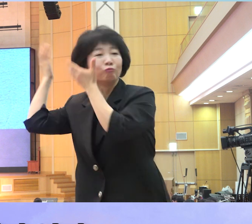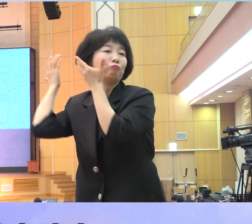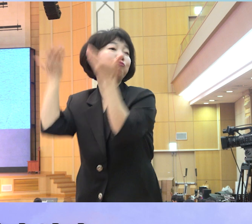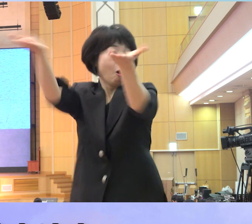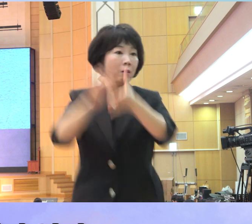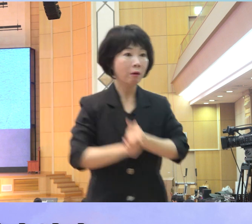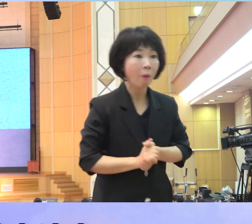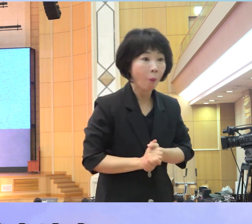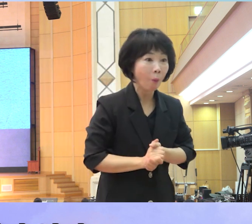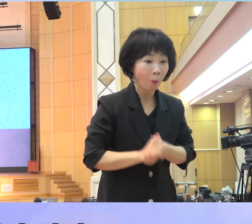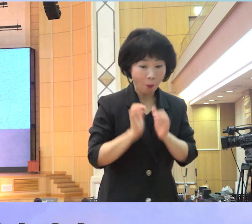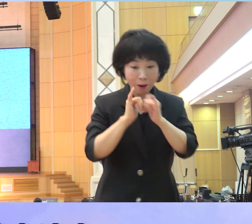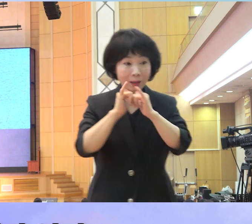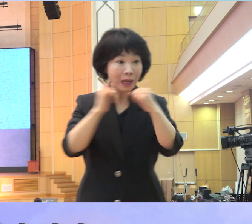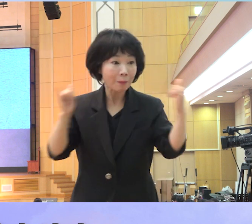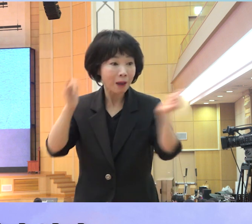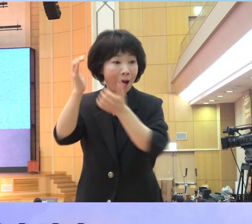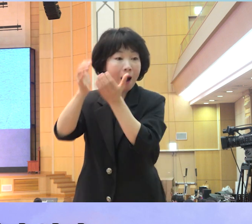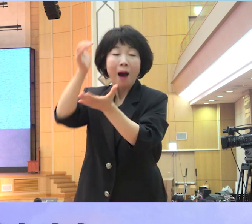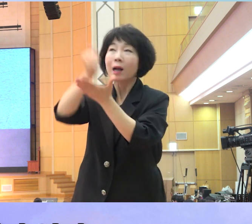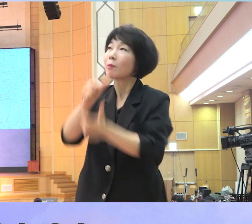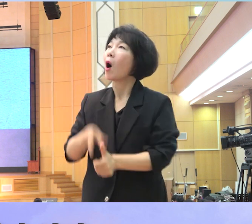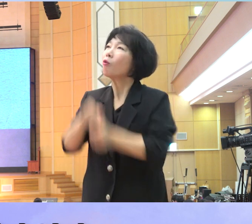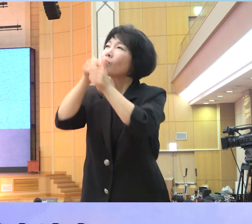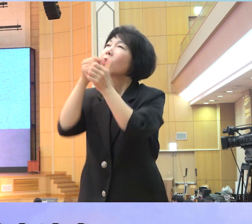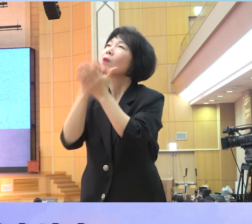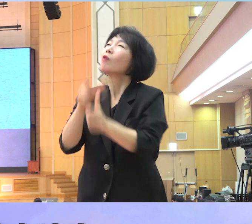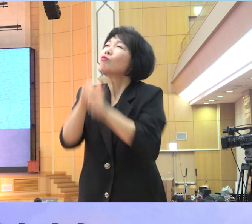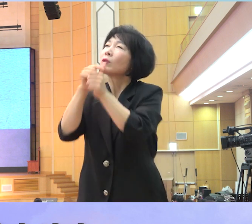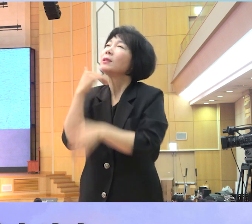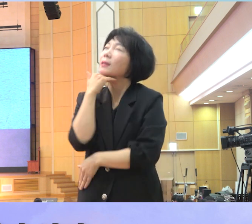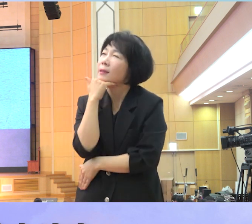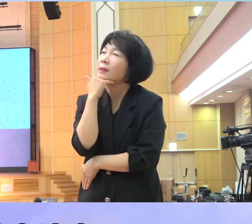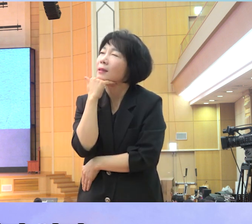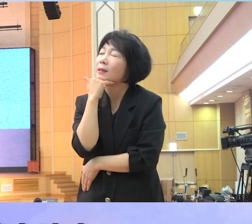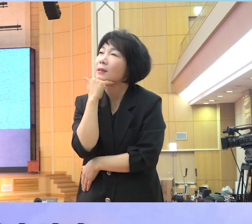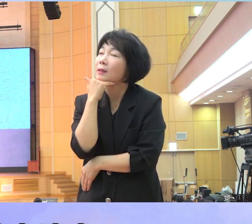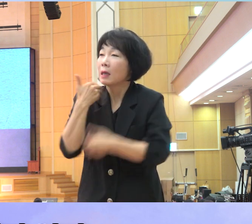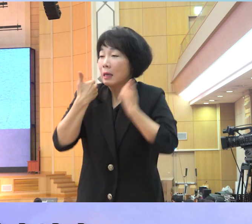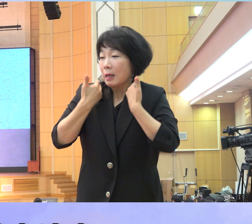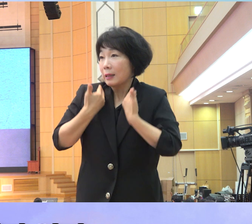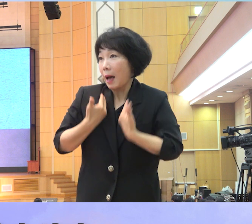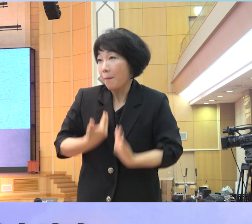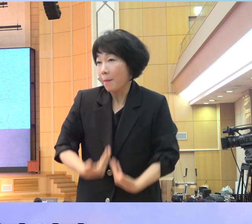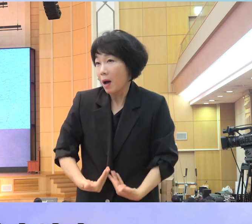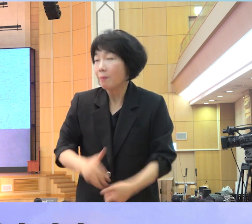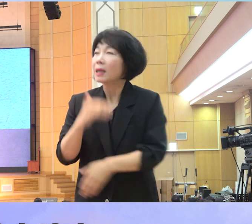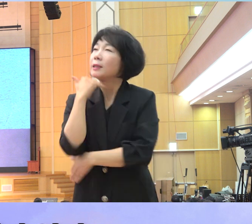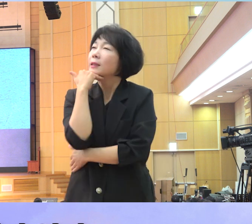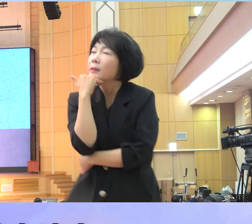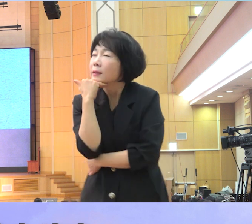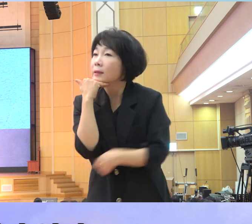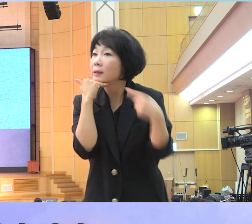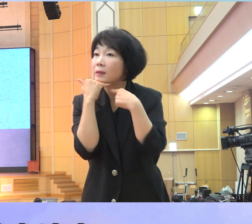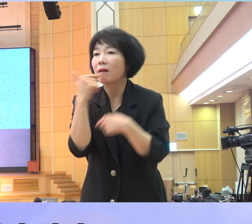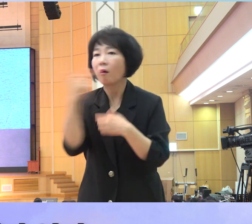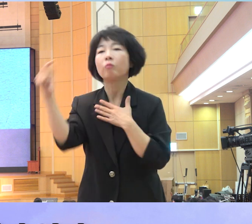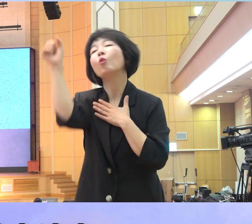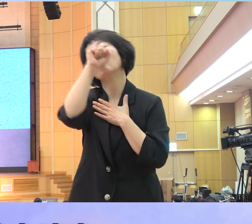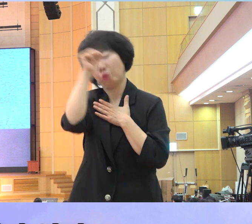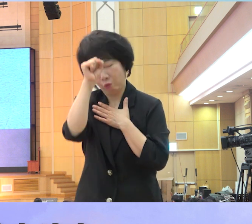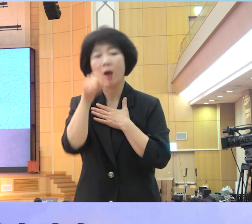베푸시는도다. 사람이 여호와의 구원을 바라고 잠잠히 기다림이 좋도다.